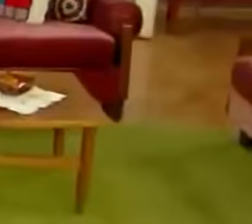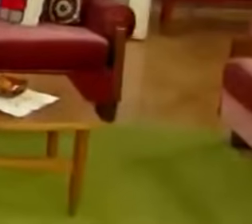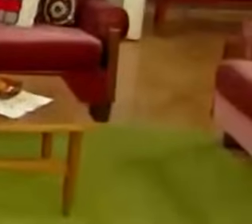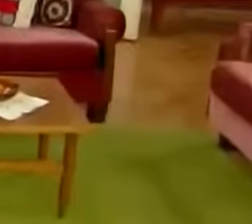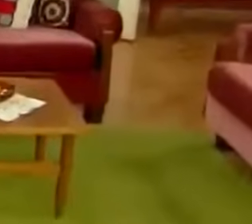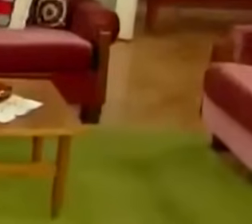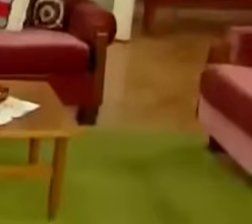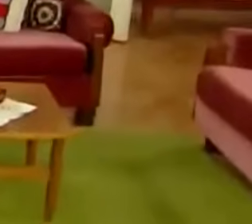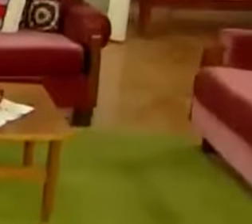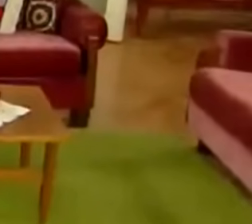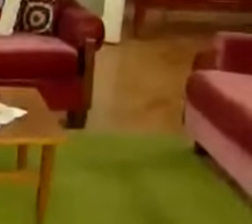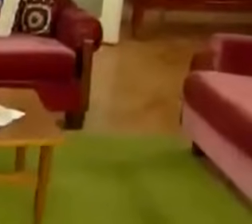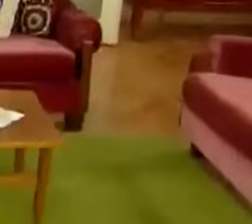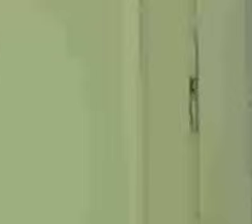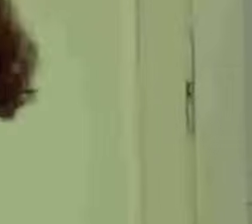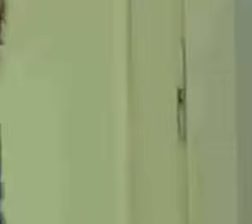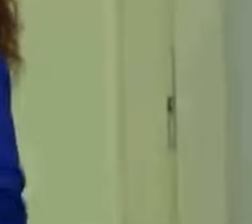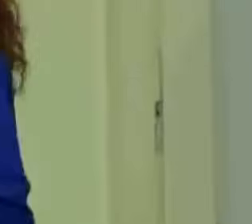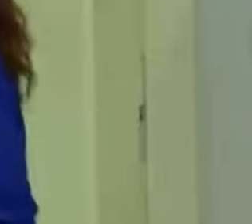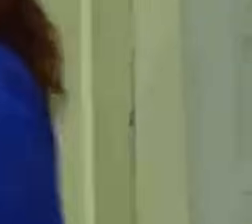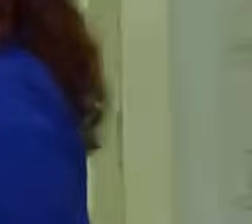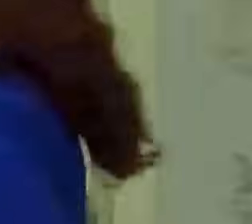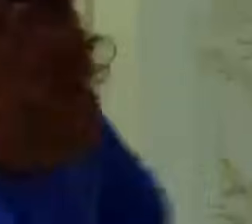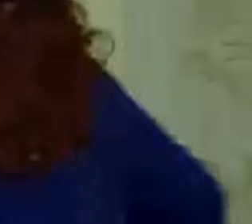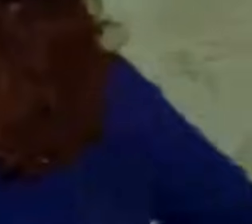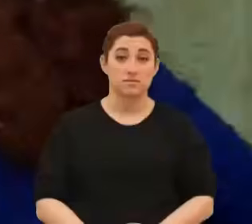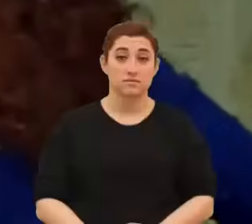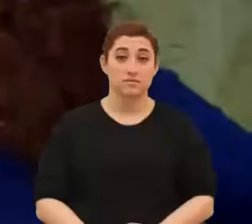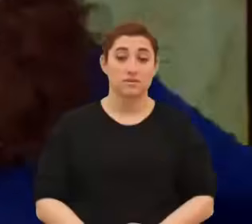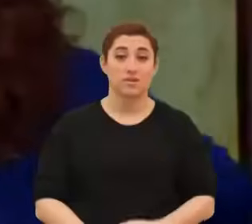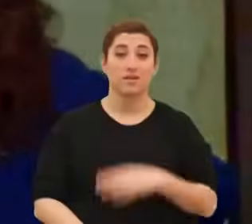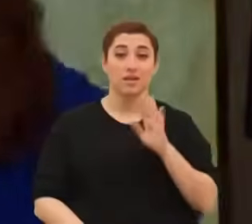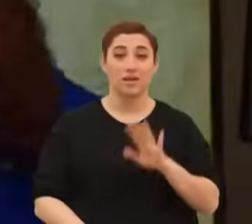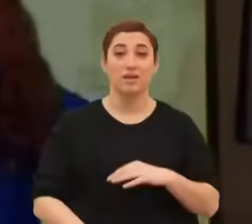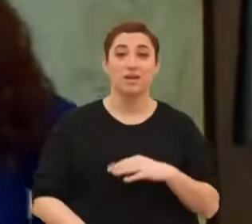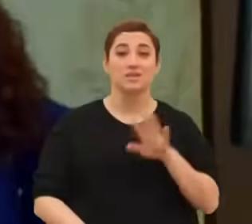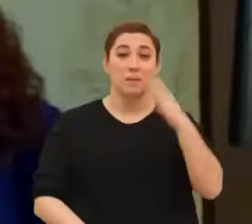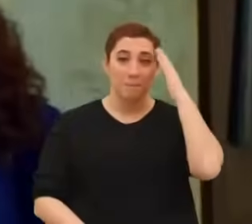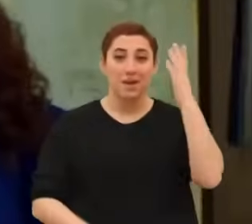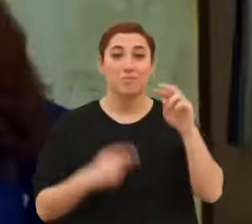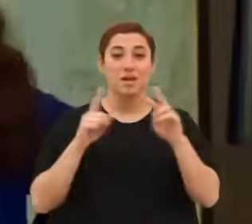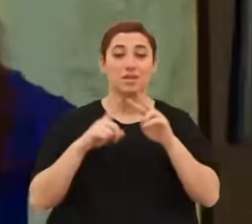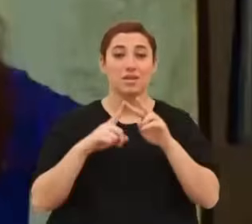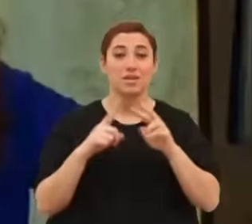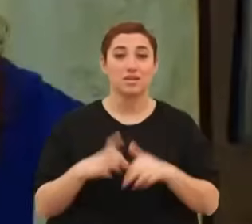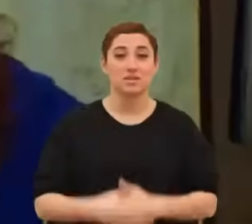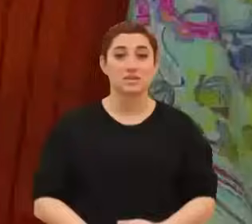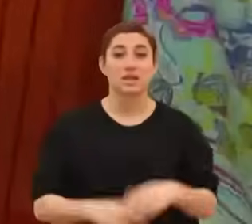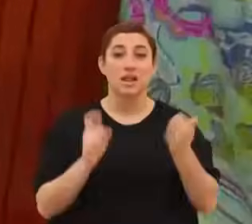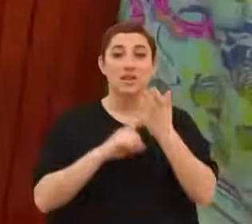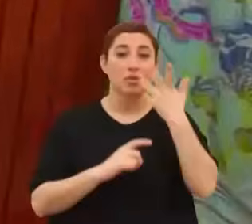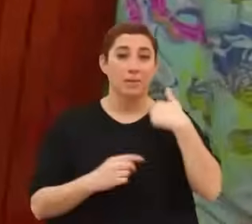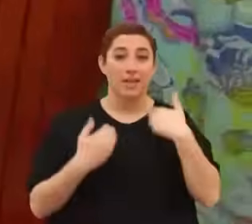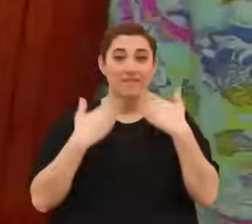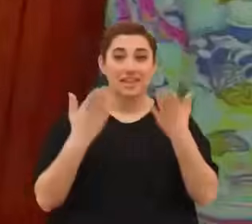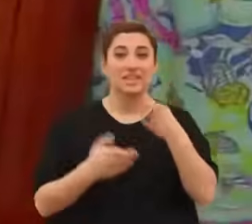Nazlı mutfaktan çıkıp annesine tavırlı bakışlar atarak kapıyı açtı. Ah, şey, merhaba Nazlı. Tavuklu